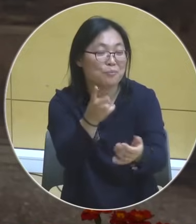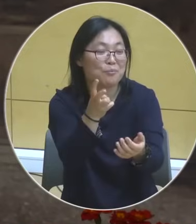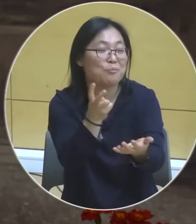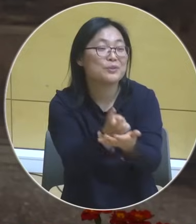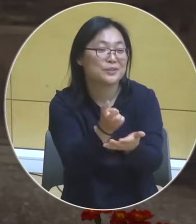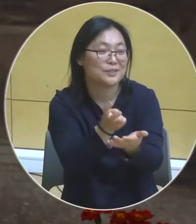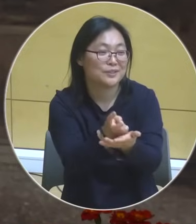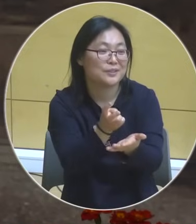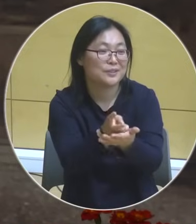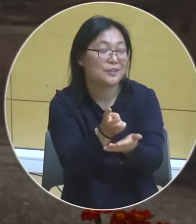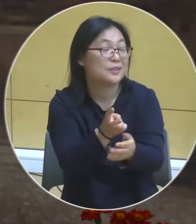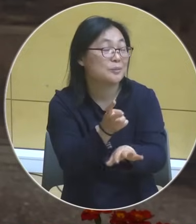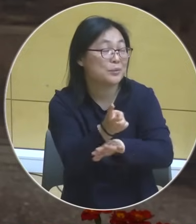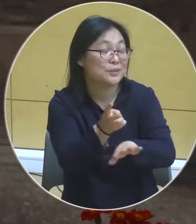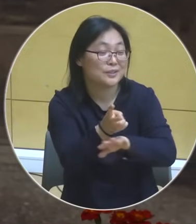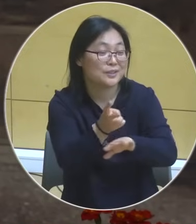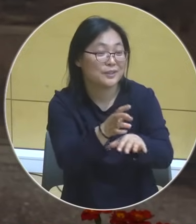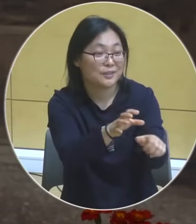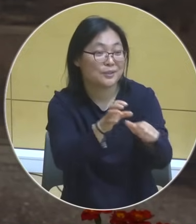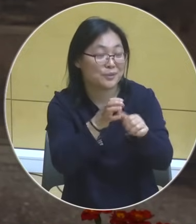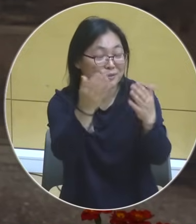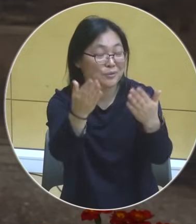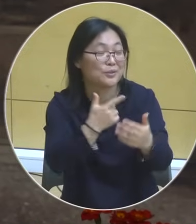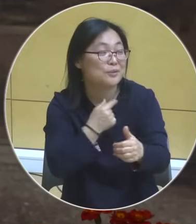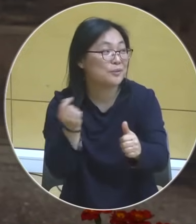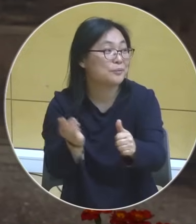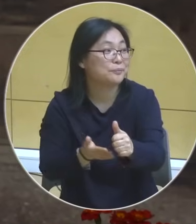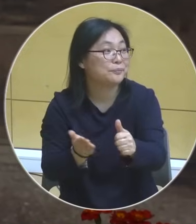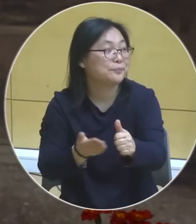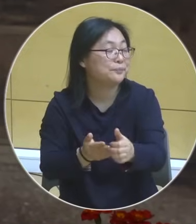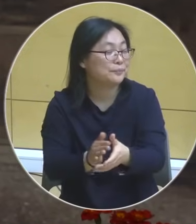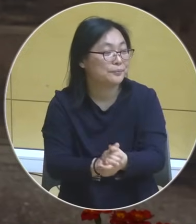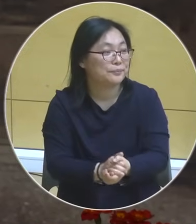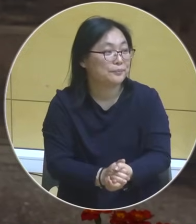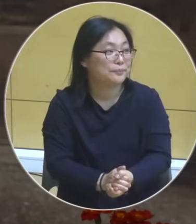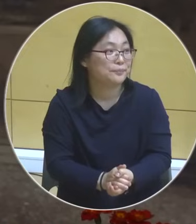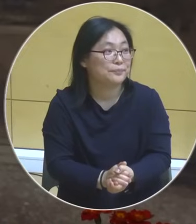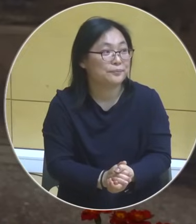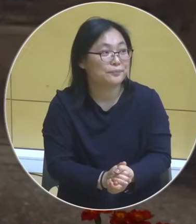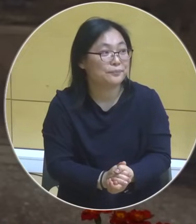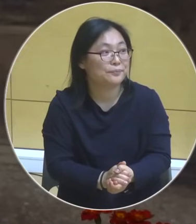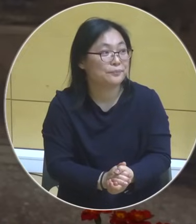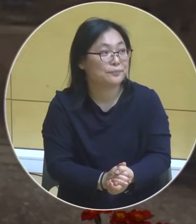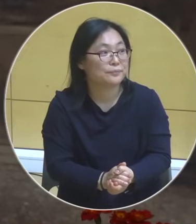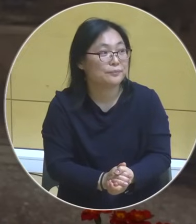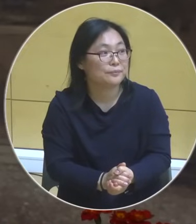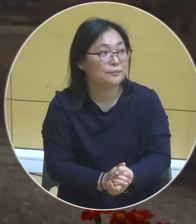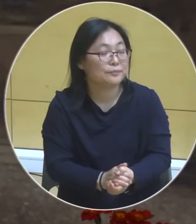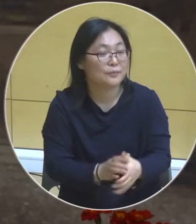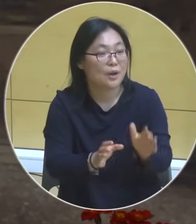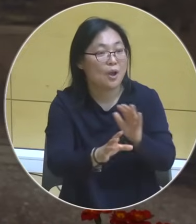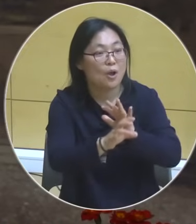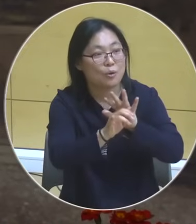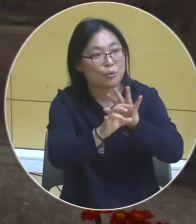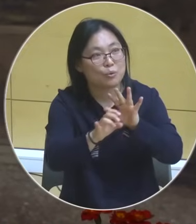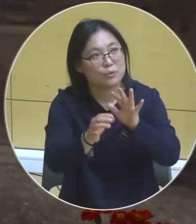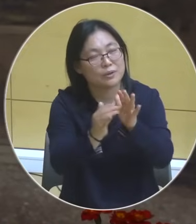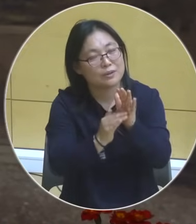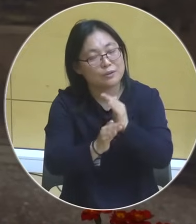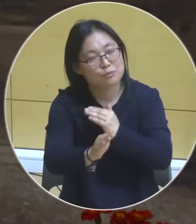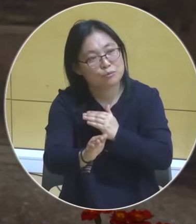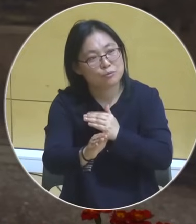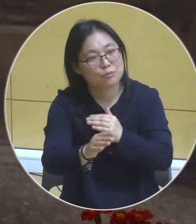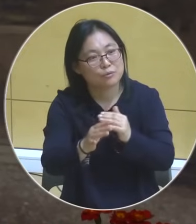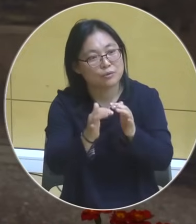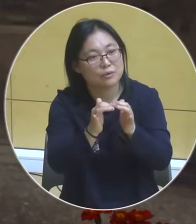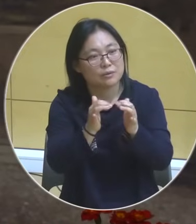멀리 주차하셔서 가까운 데 또 함께 할 수 있도록 함께 해주시면 고맙겠습니다. 사실 우리가 코로나 이후에